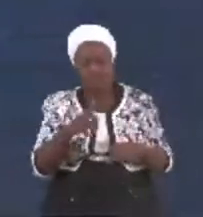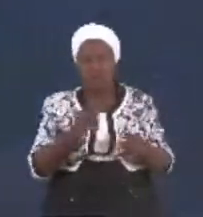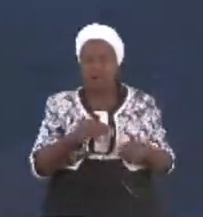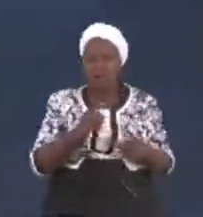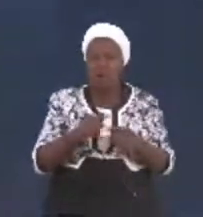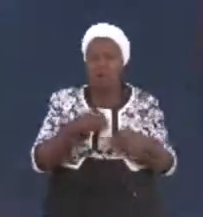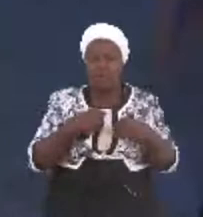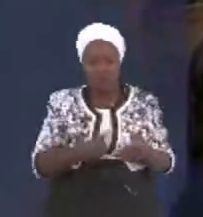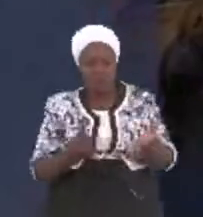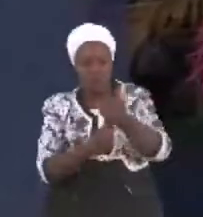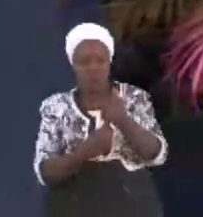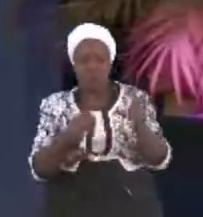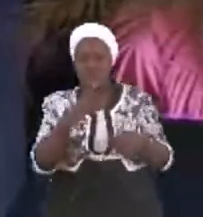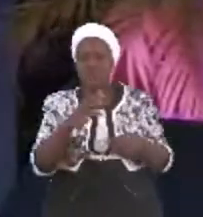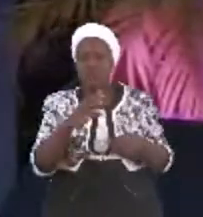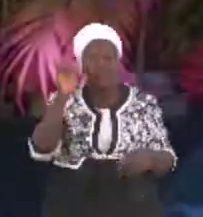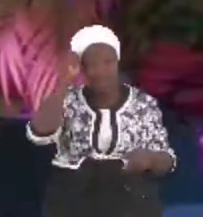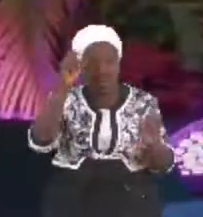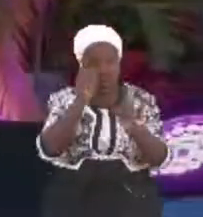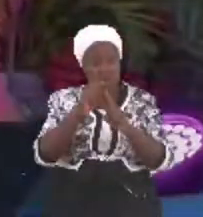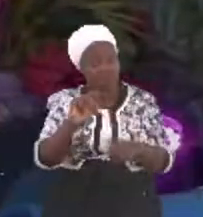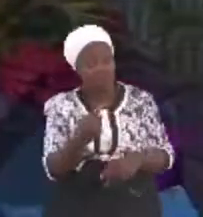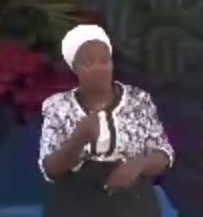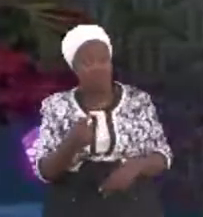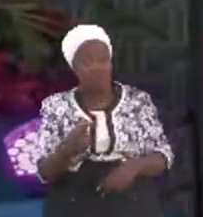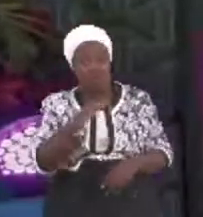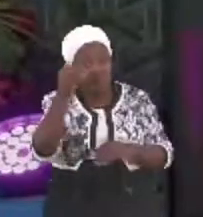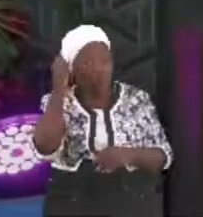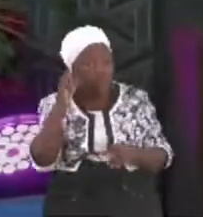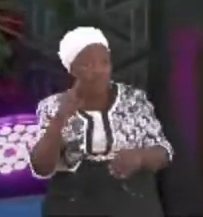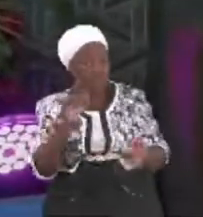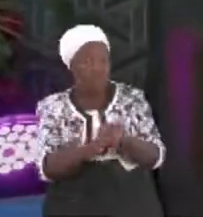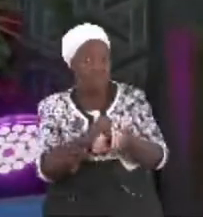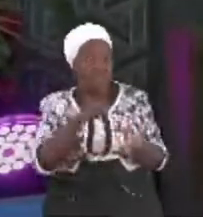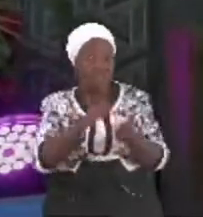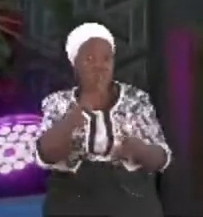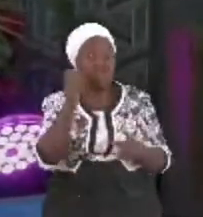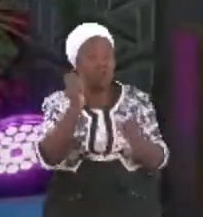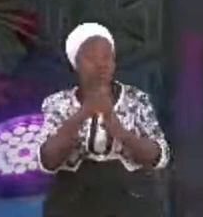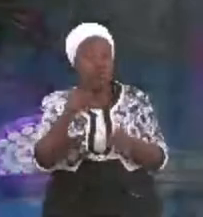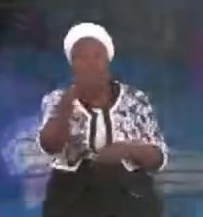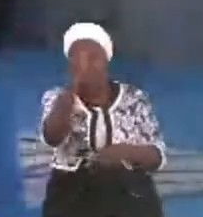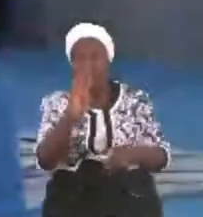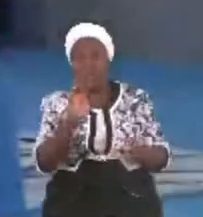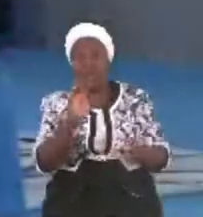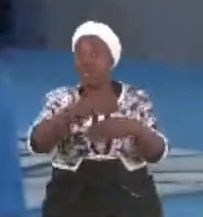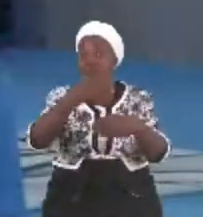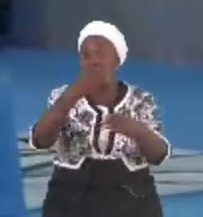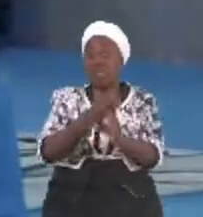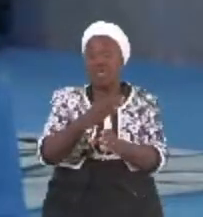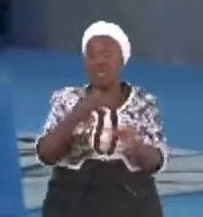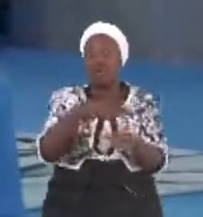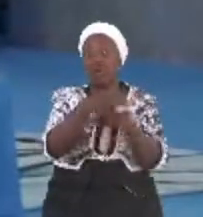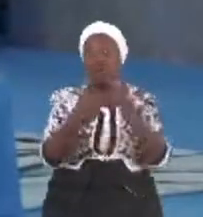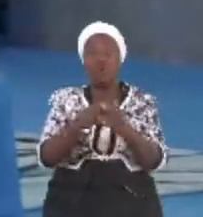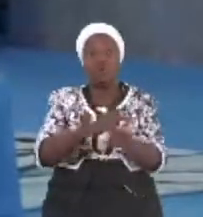venir te tirer. Sa parole seule, comprends, c'est la parole de Dieu qui a créé